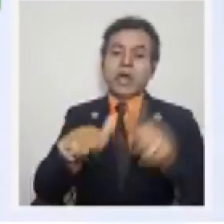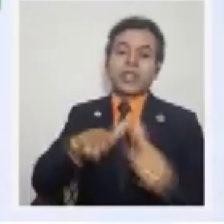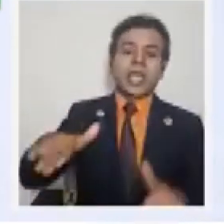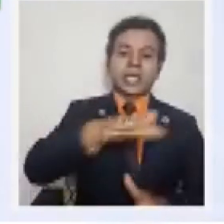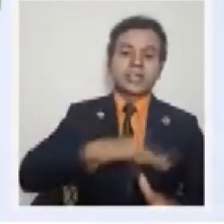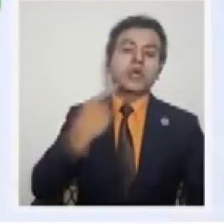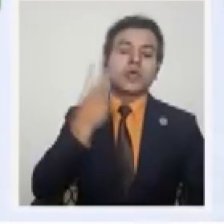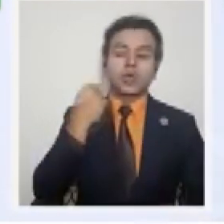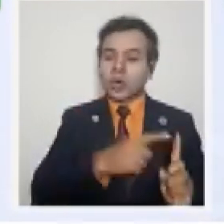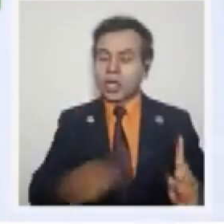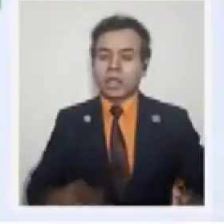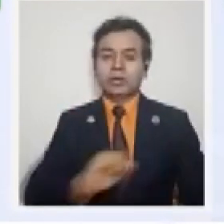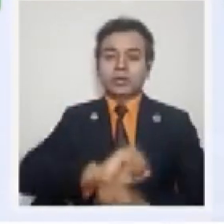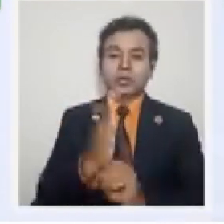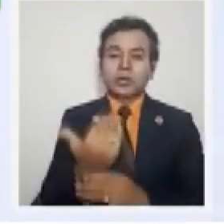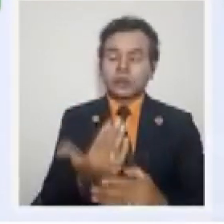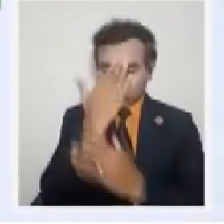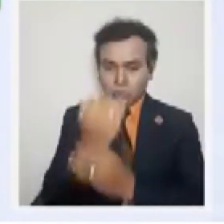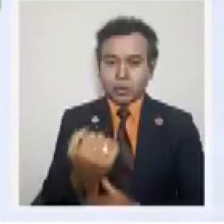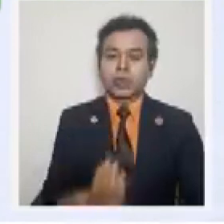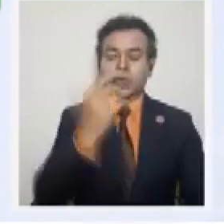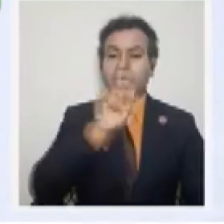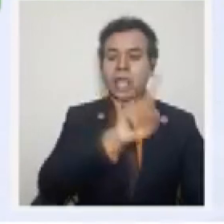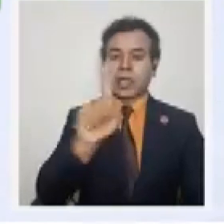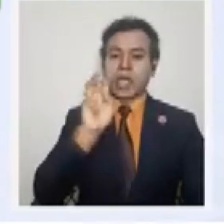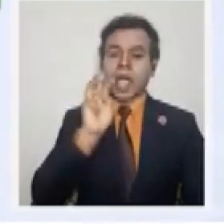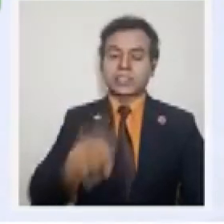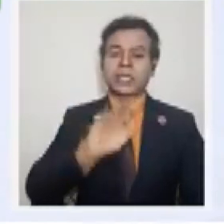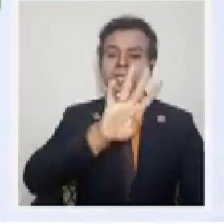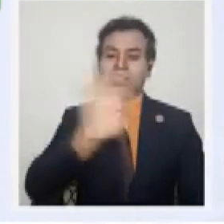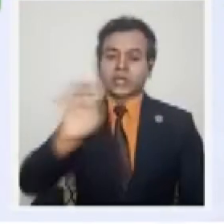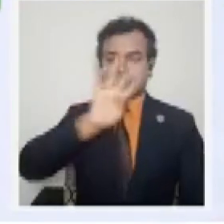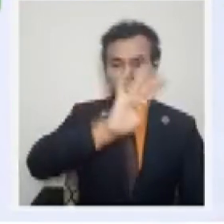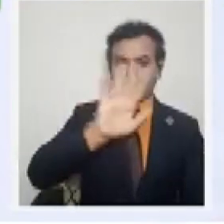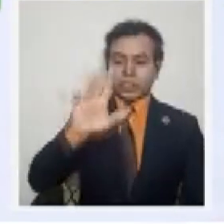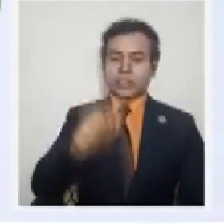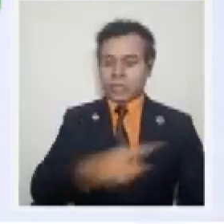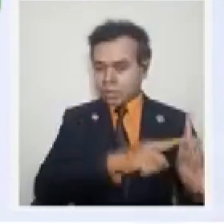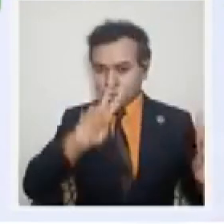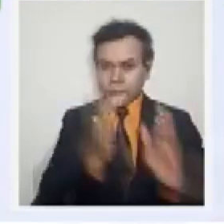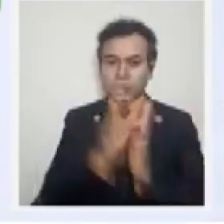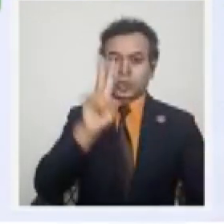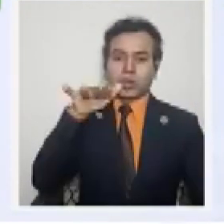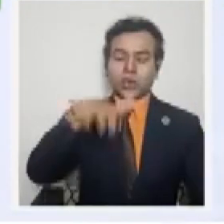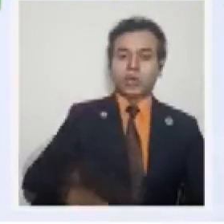এই ছিল আমাদের হাতে বাংলাদেশ তথ্য। দক্ষিণ পূর্ব এশিয়ায় গত 24 ঘন্টায় শনাক্ত